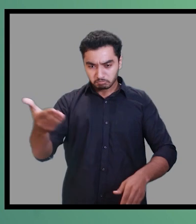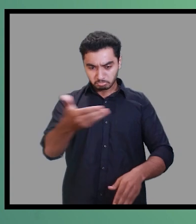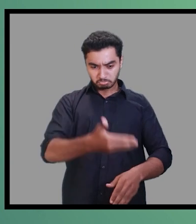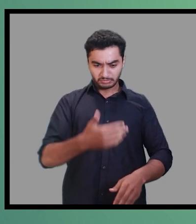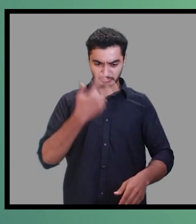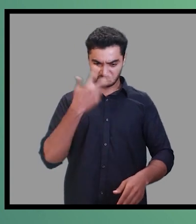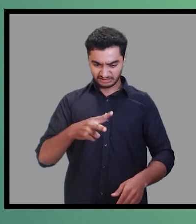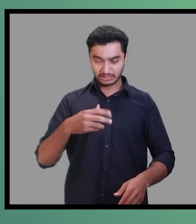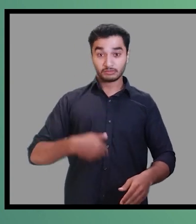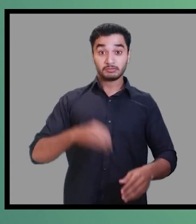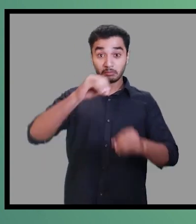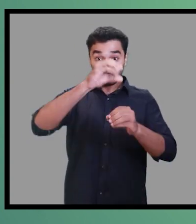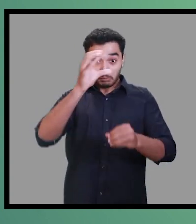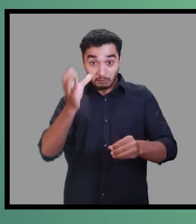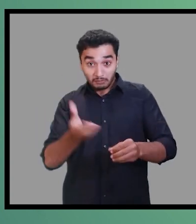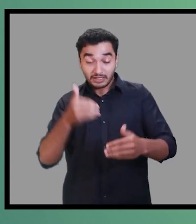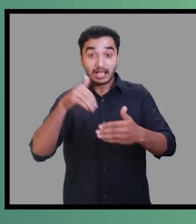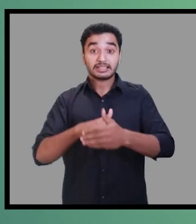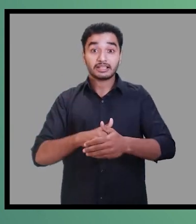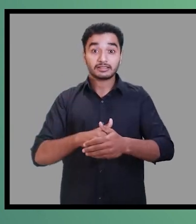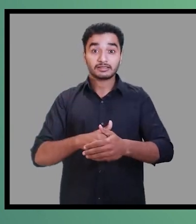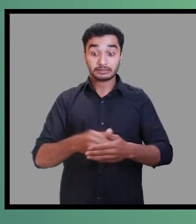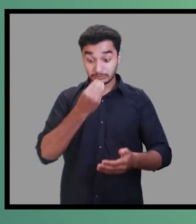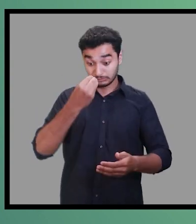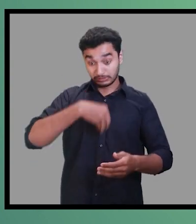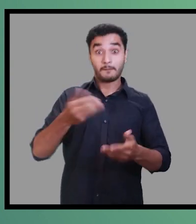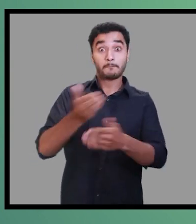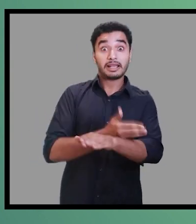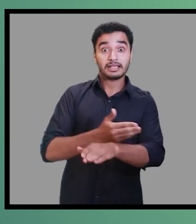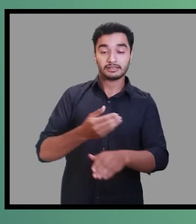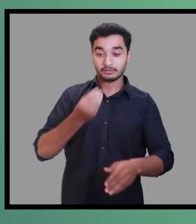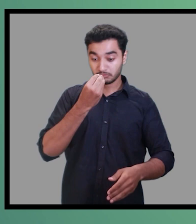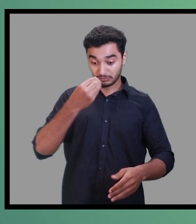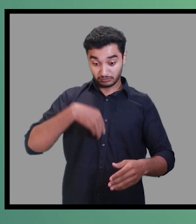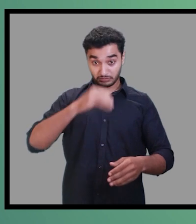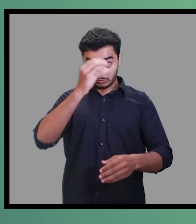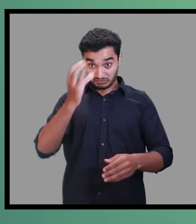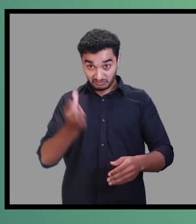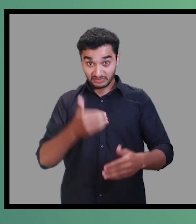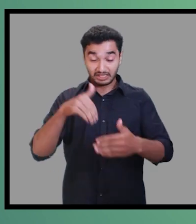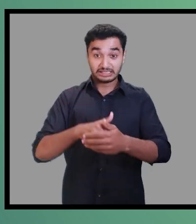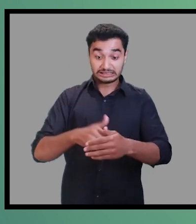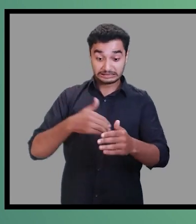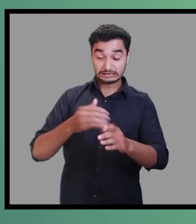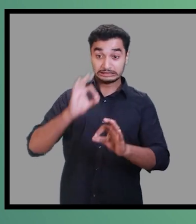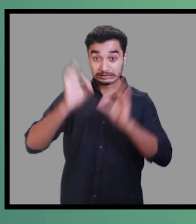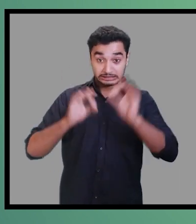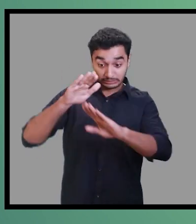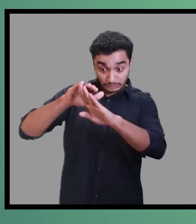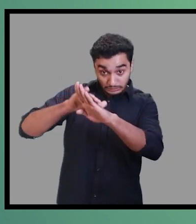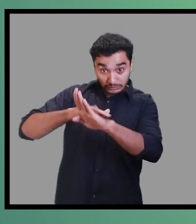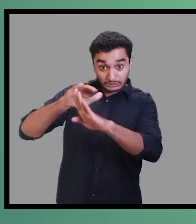اندر کچھ ایسی پروٹیکٹیو لیئرز اور میوکس میمبرین لیئرز پیدا ہوتی ہیں، خارج ہوتی ہیں، جو کہ اندر اس کے